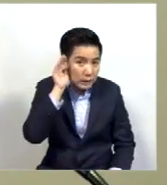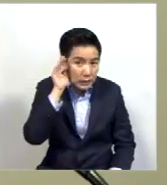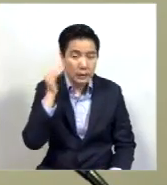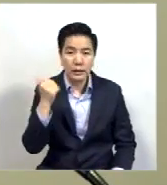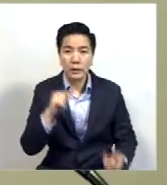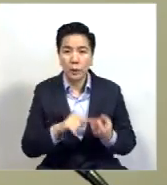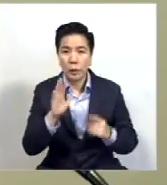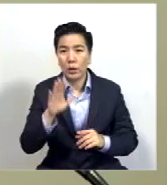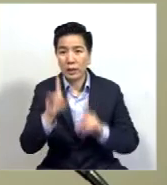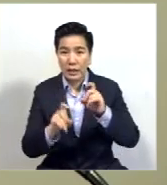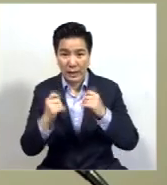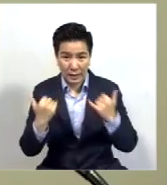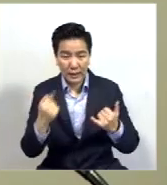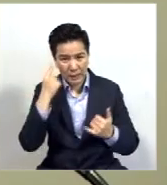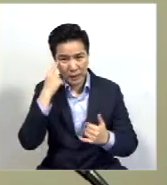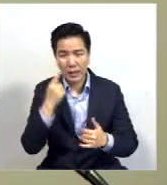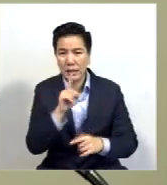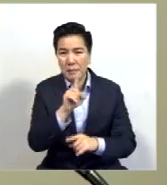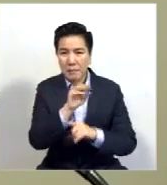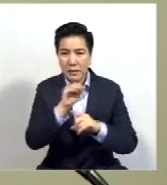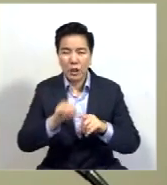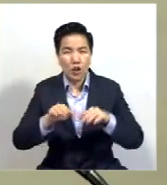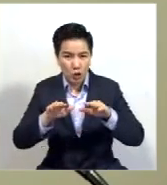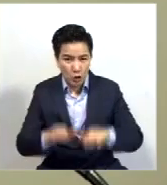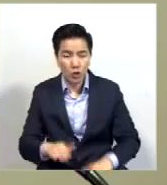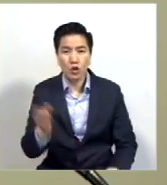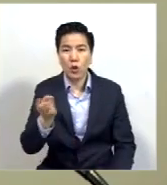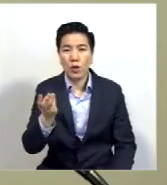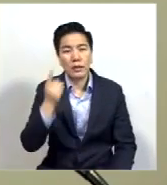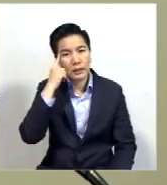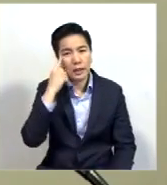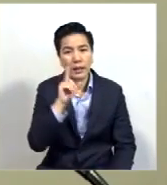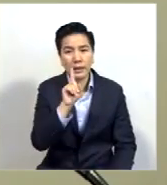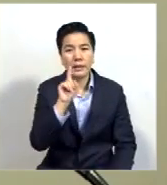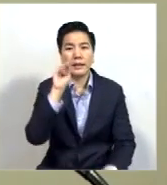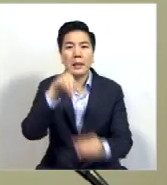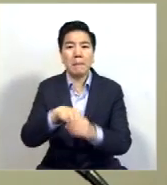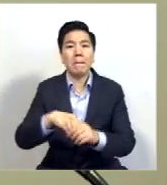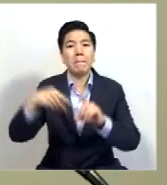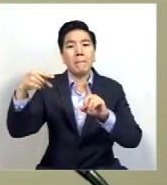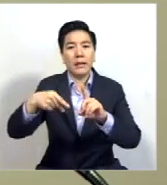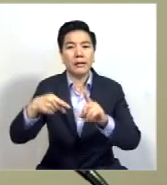ราการเสียชีวิตน่าจะน้อยกว่า 1%หรืออาจจะอยู่ที่ประมาณ1ใน